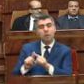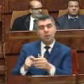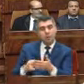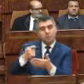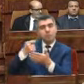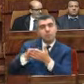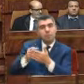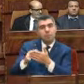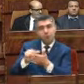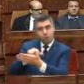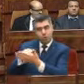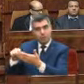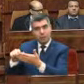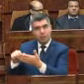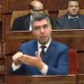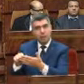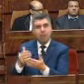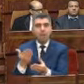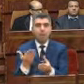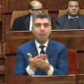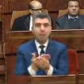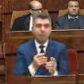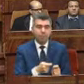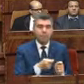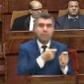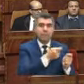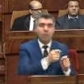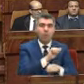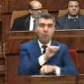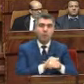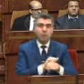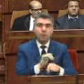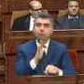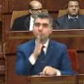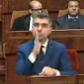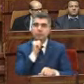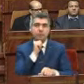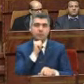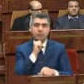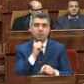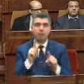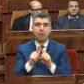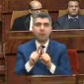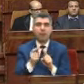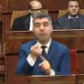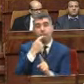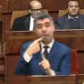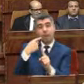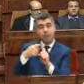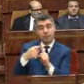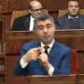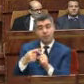للمستلزمات الطبية المعقمة التي تباع خارج الصيدليات في احترام